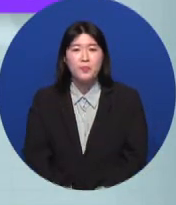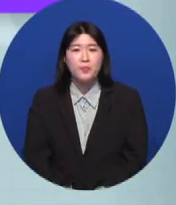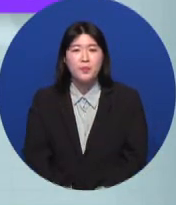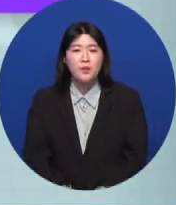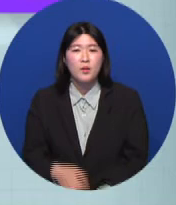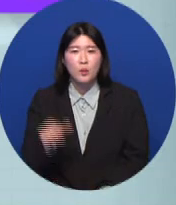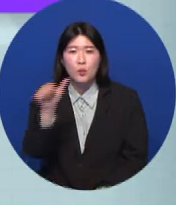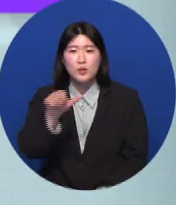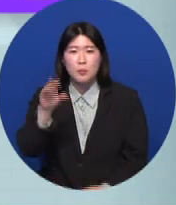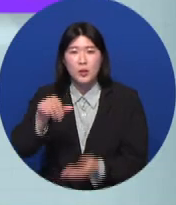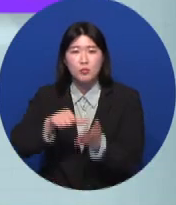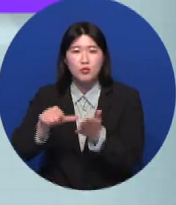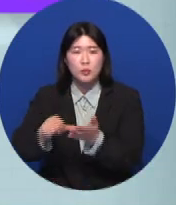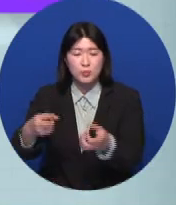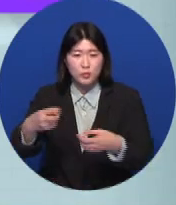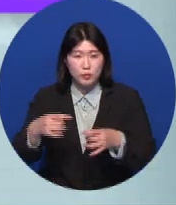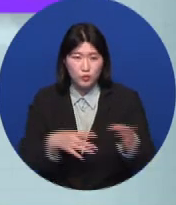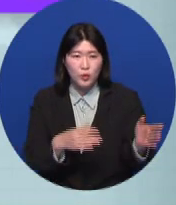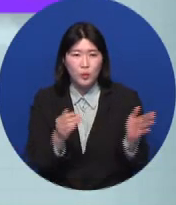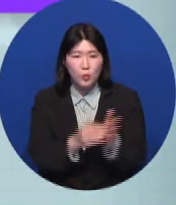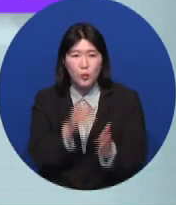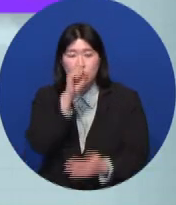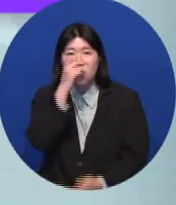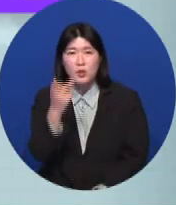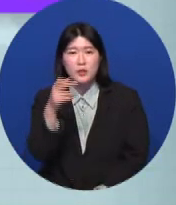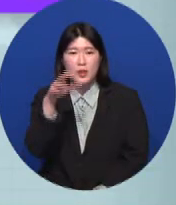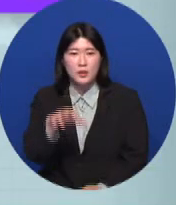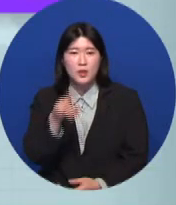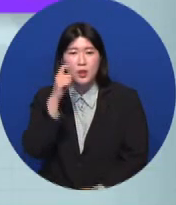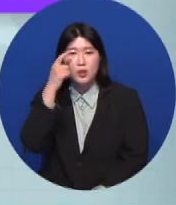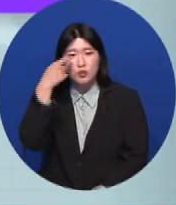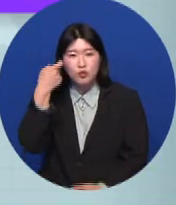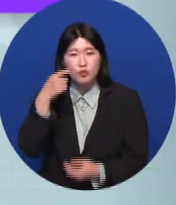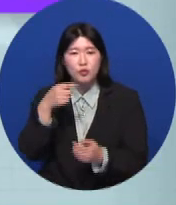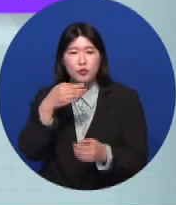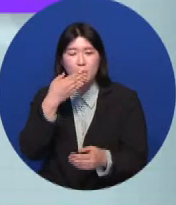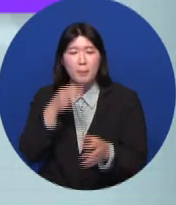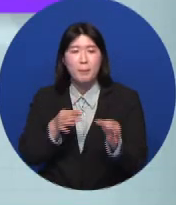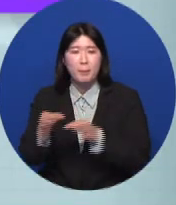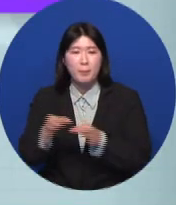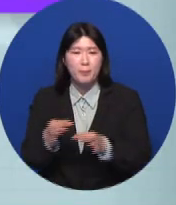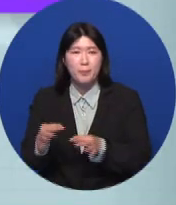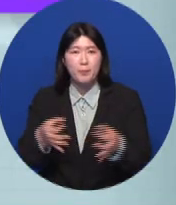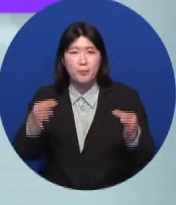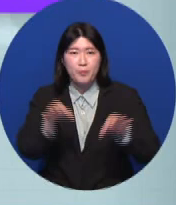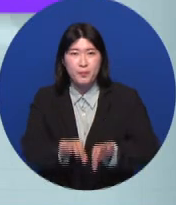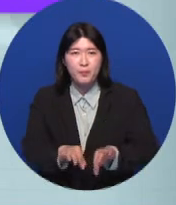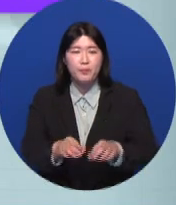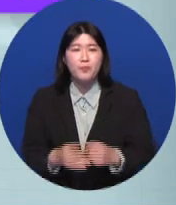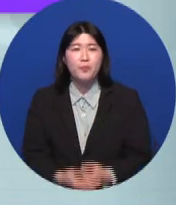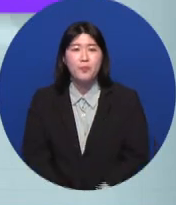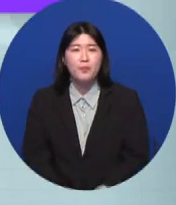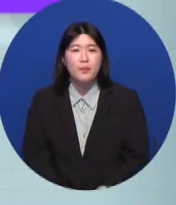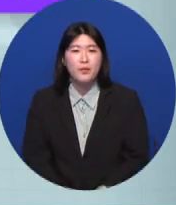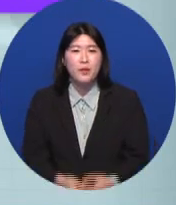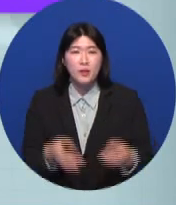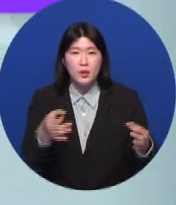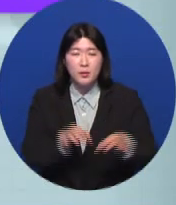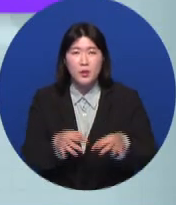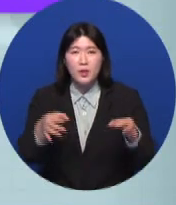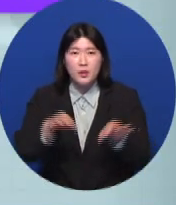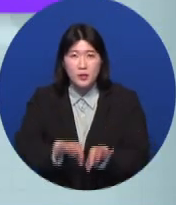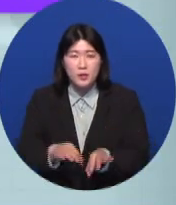물품을 기부 해주셨고 서산 큰 마을 영양굴밥 에서 100만원을 보내주셨습니다 성금을 보내주신